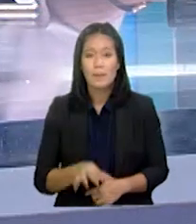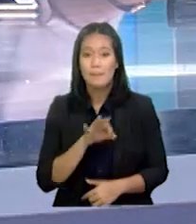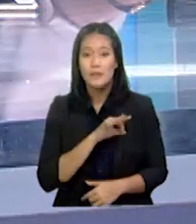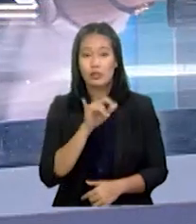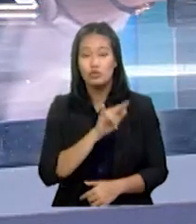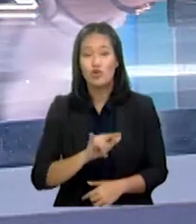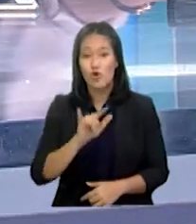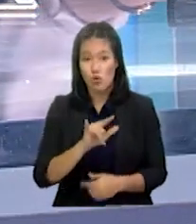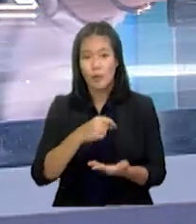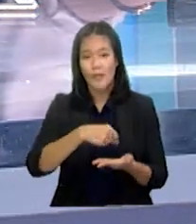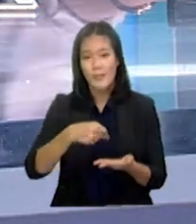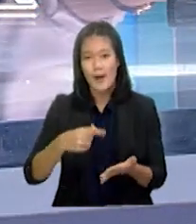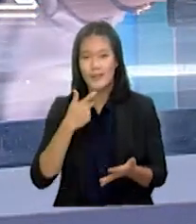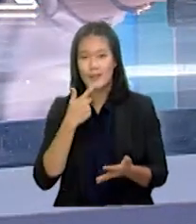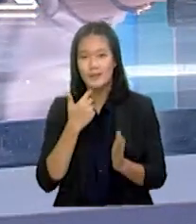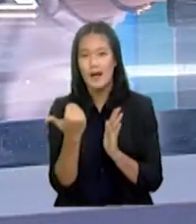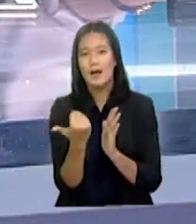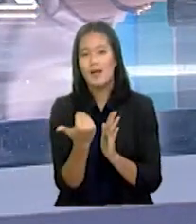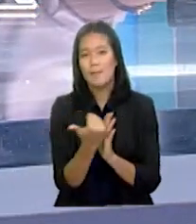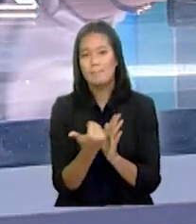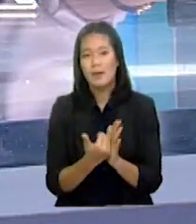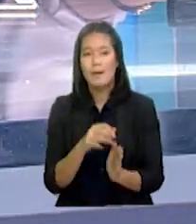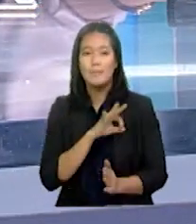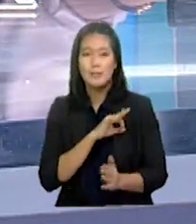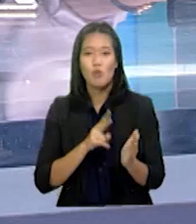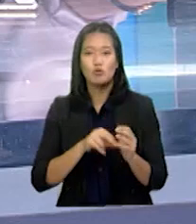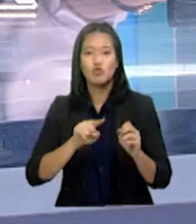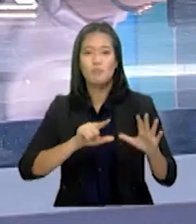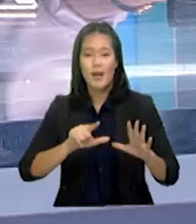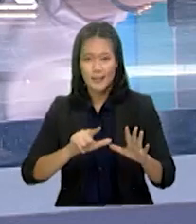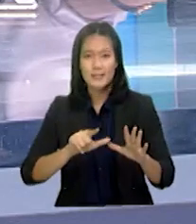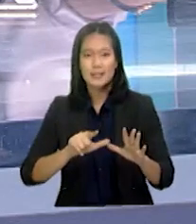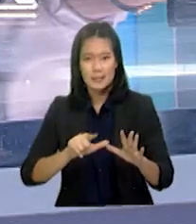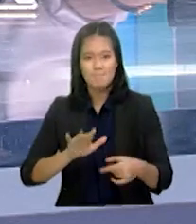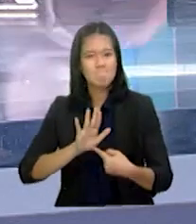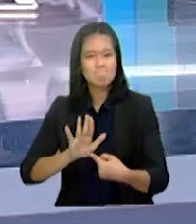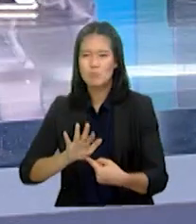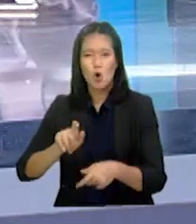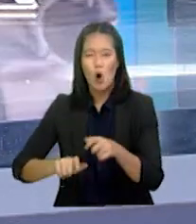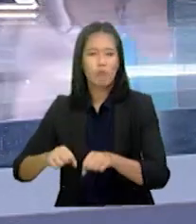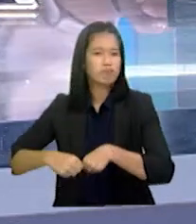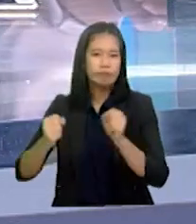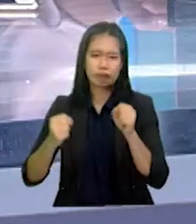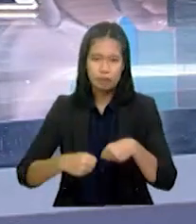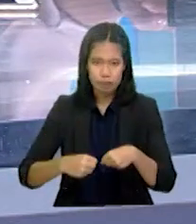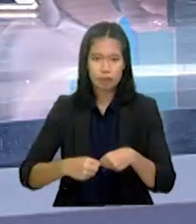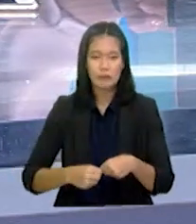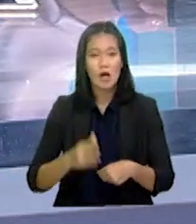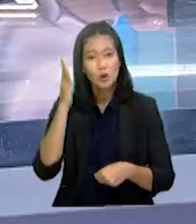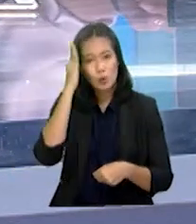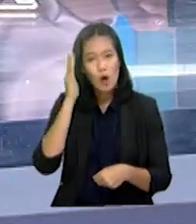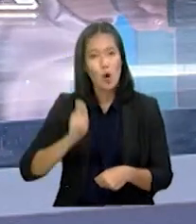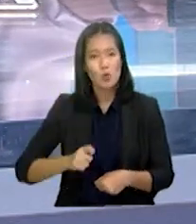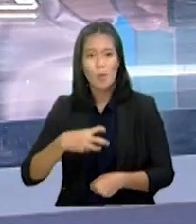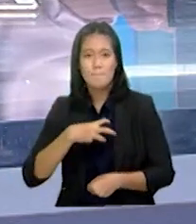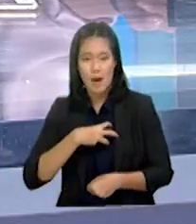Dan pemirsa, penandatanganan Presiden Jokowi terkait Kepres nomor 17 tahun 2022 menuai respon pro kontra. Ketua Bidang Hukum